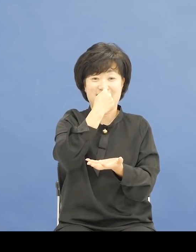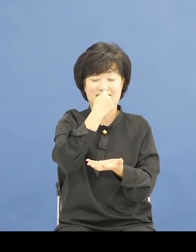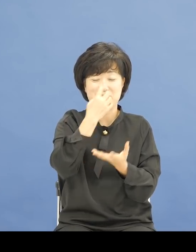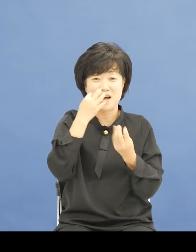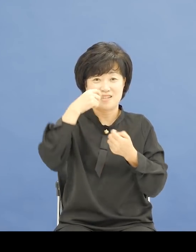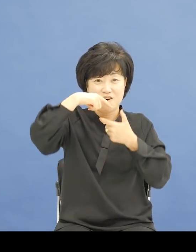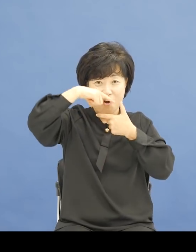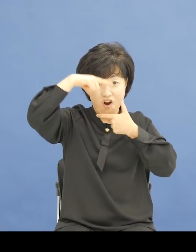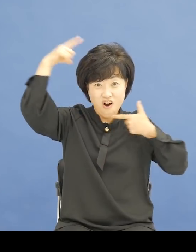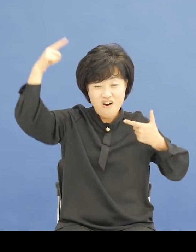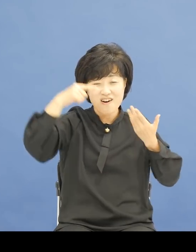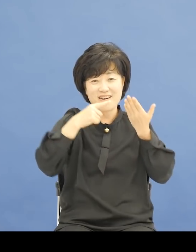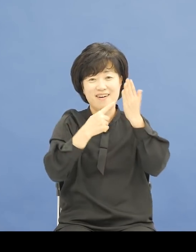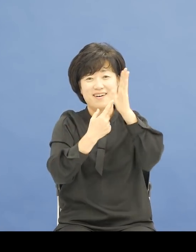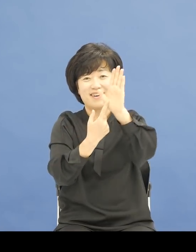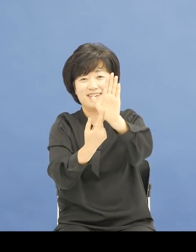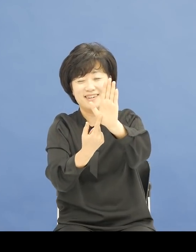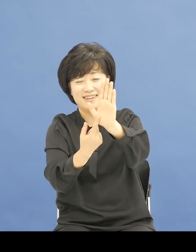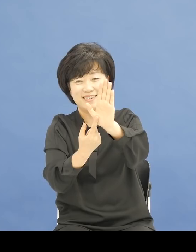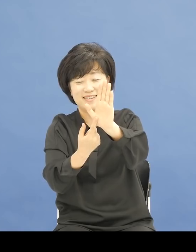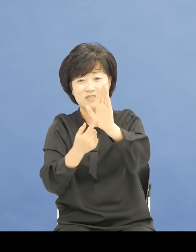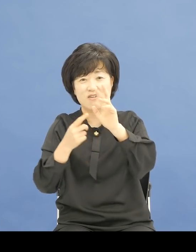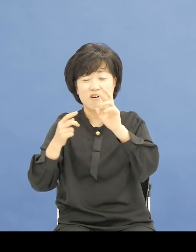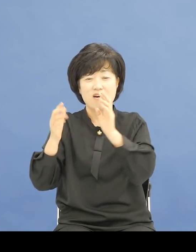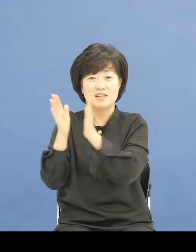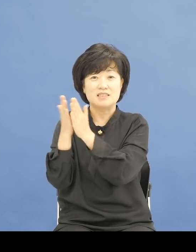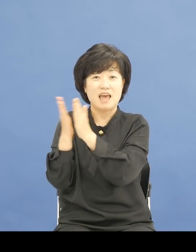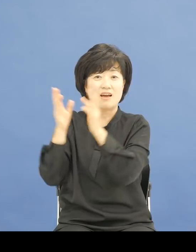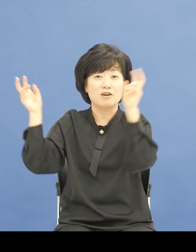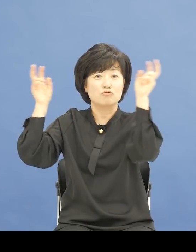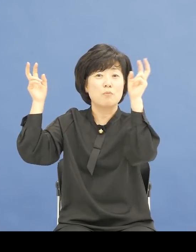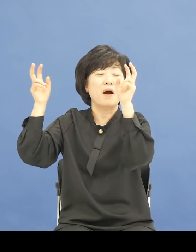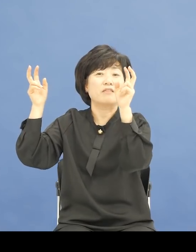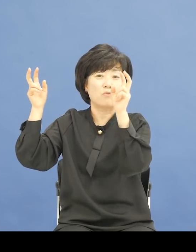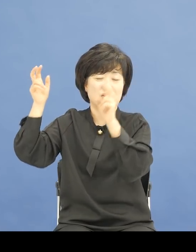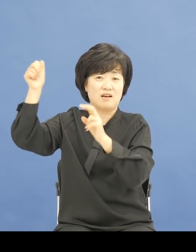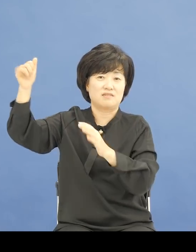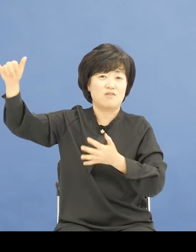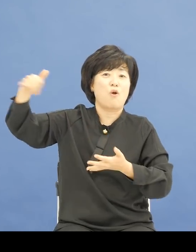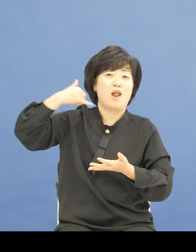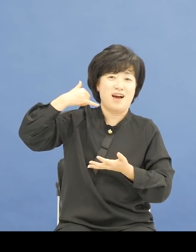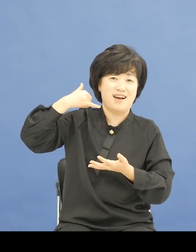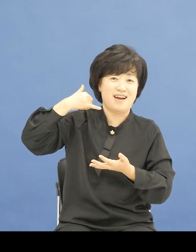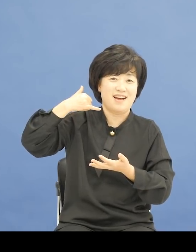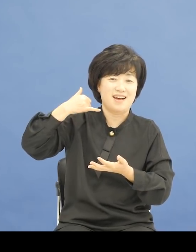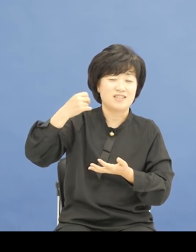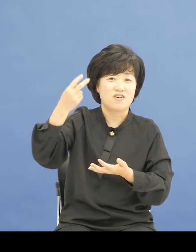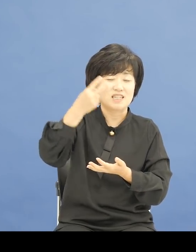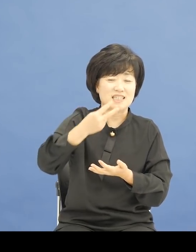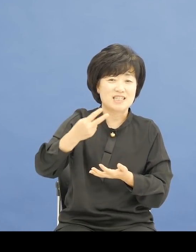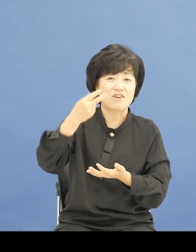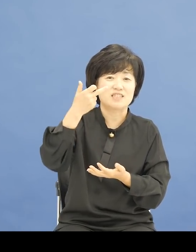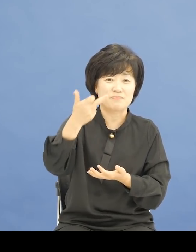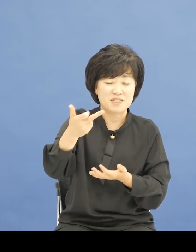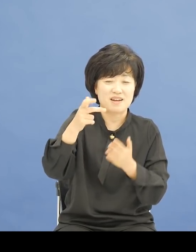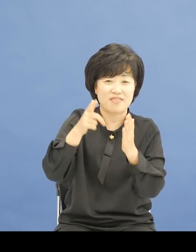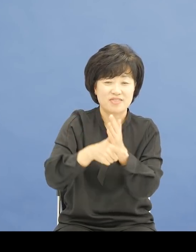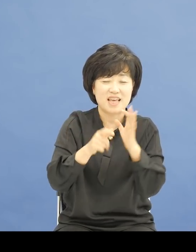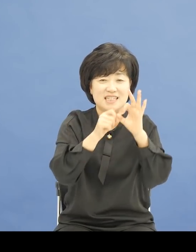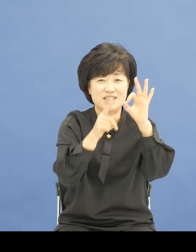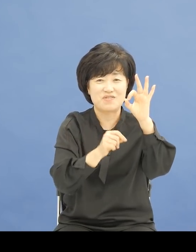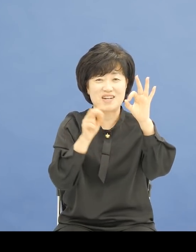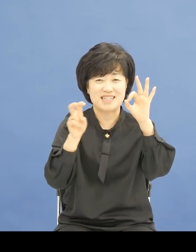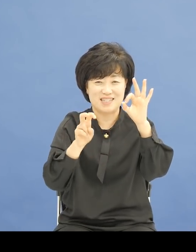유입되시고 예. 알려지는 과정에서 이제 출판사에서 연락이 왔어요. 연락이 왔어요. 먼저 연락이 왔고 2017년도